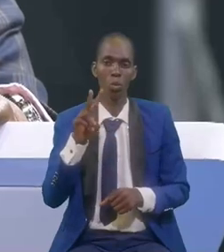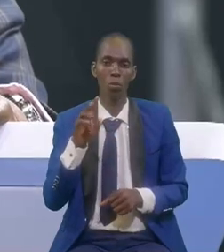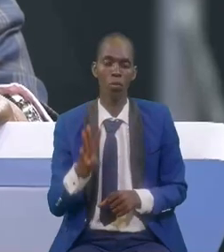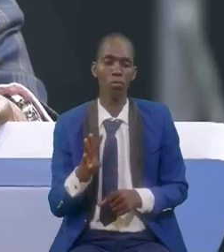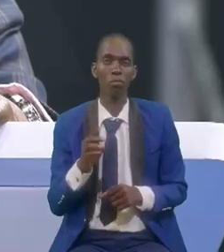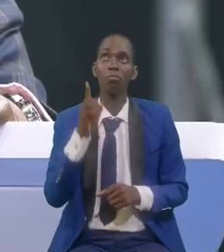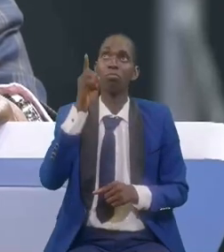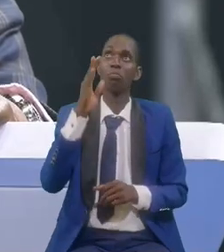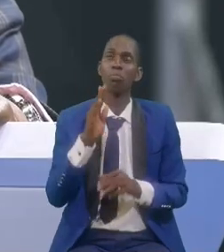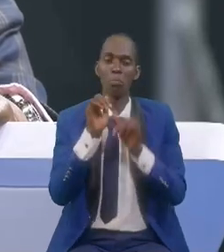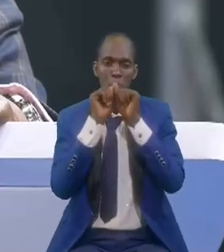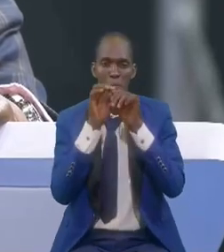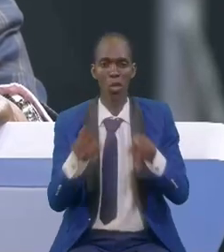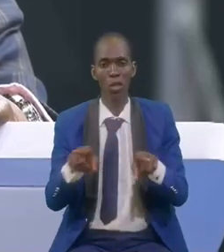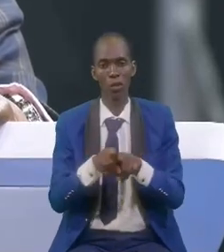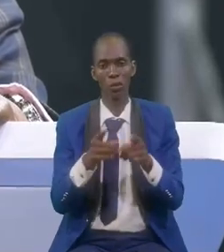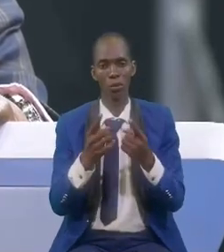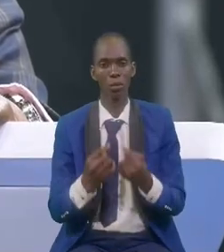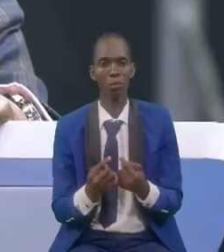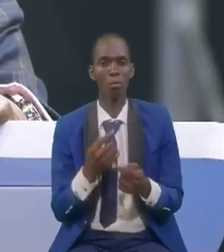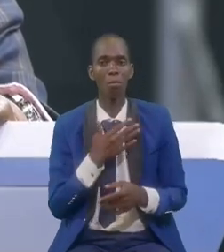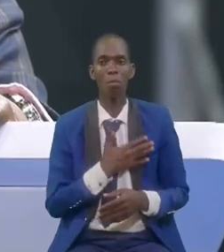Que Dieu vous bénisse quand vous participez.